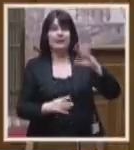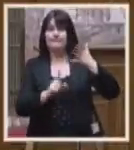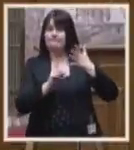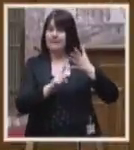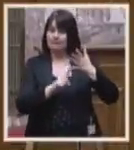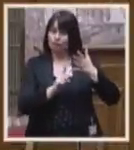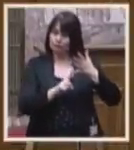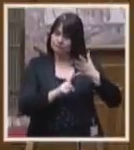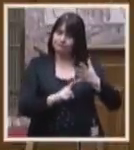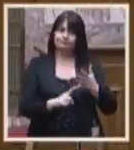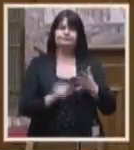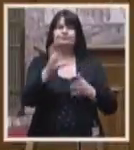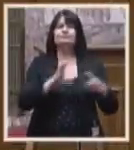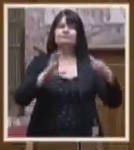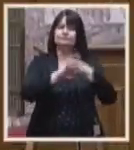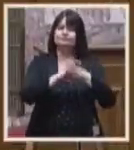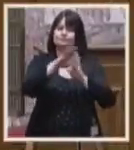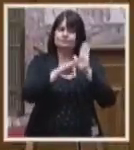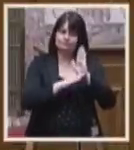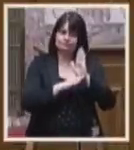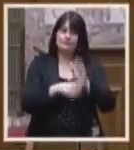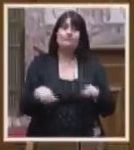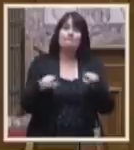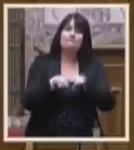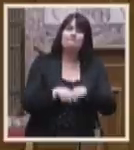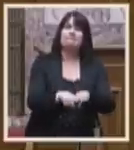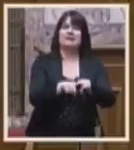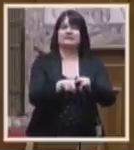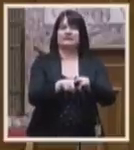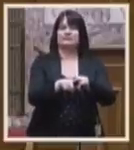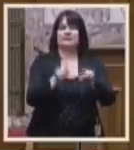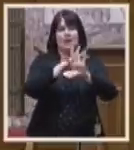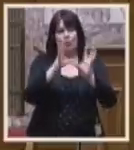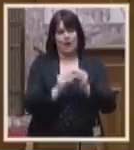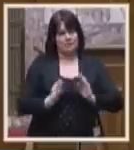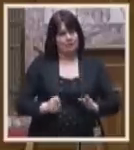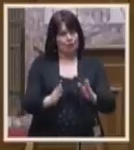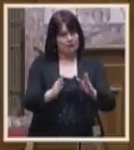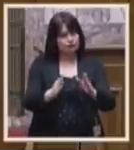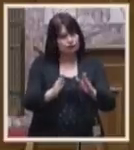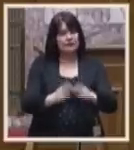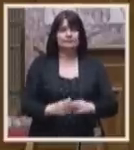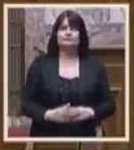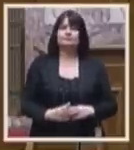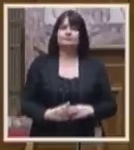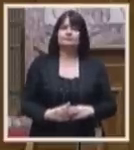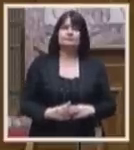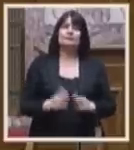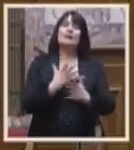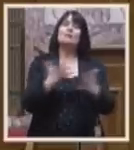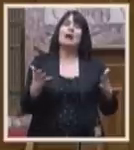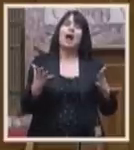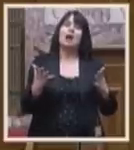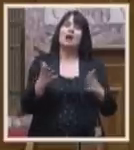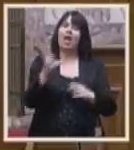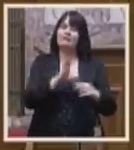της Ευρωπαϊκής Ένωσης, να κινηθούμε μαζί για όλα τα παραπάνω, αλλά και για μεγάλες κατακτήσεις και στην